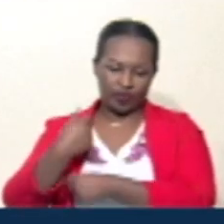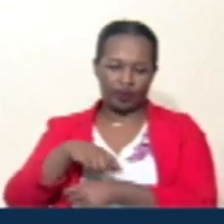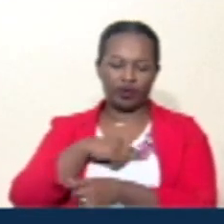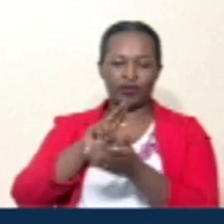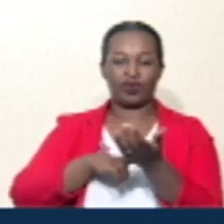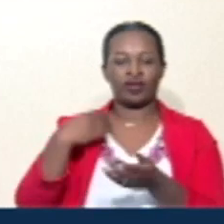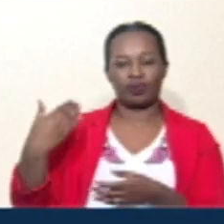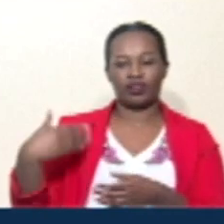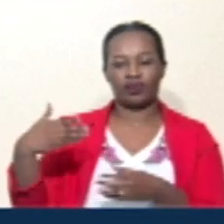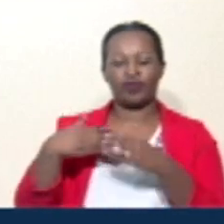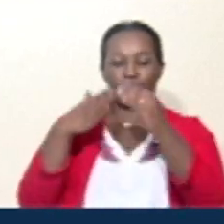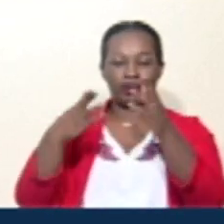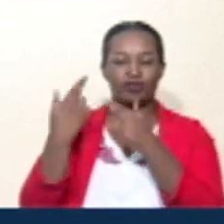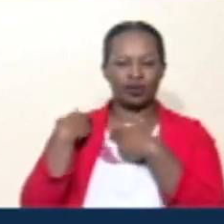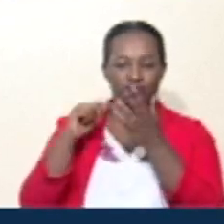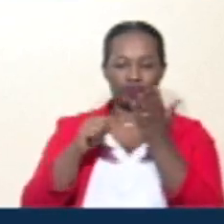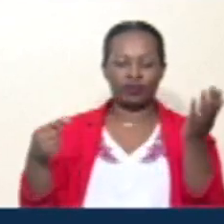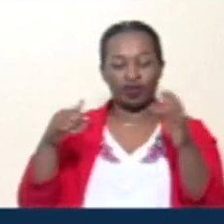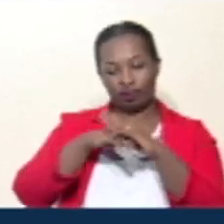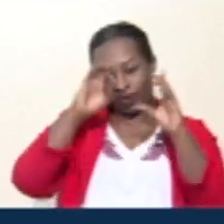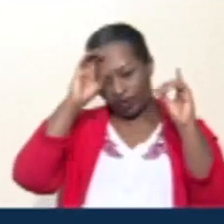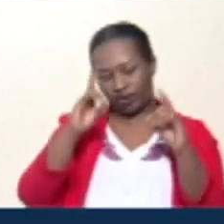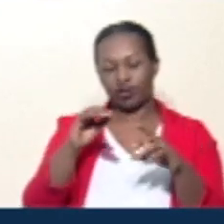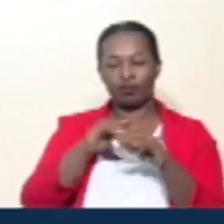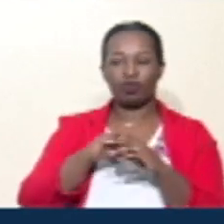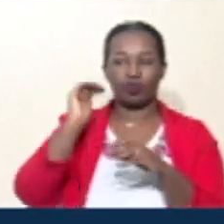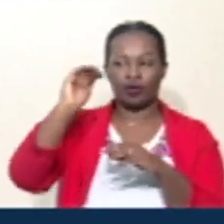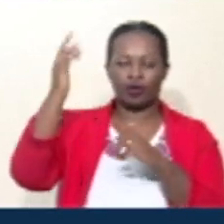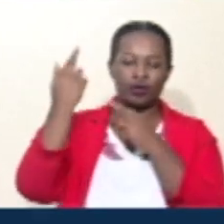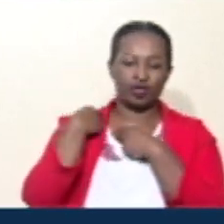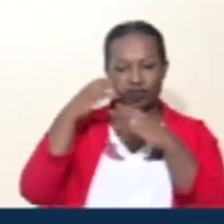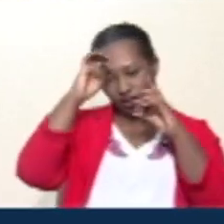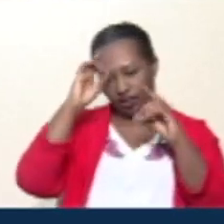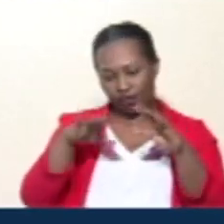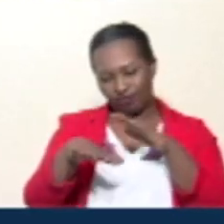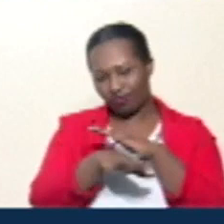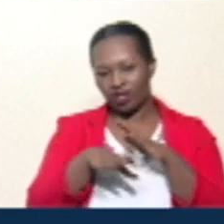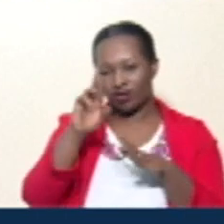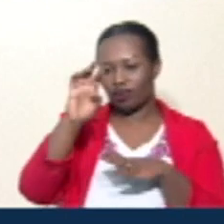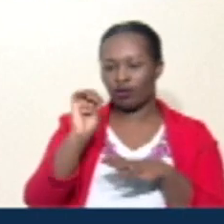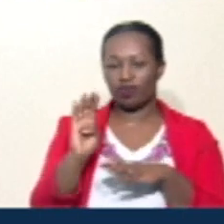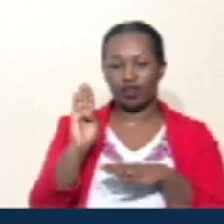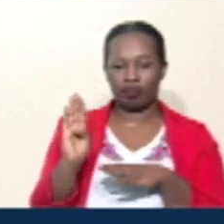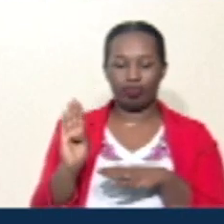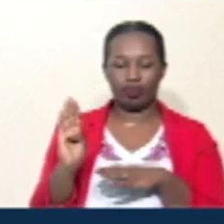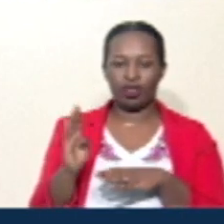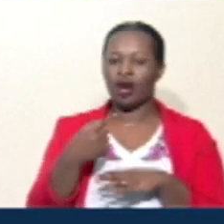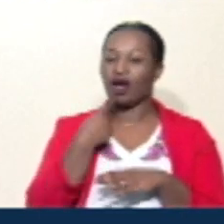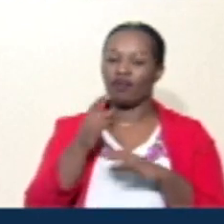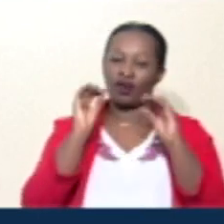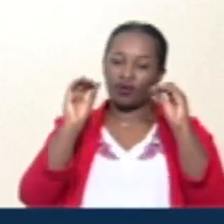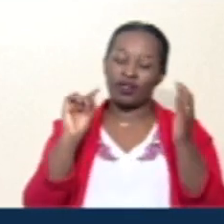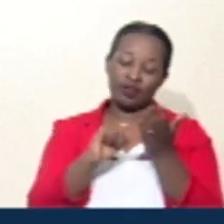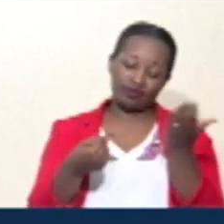gihe. Umuyobozi ushinzwe ikoranabuhanga mu burezi mu rwego rushinzwe uburezi bw'ibanze REB Nizamwitira Christine avuga ko